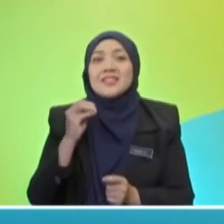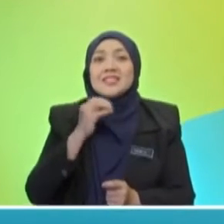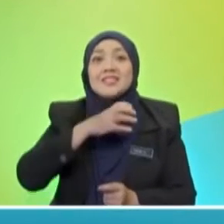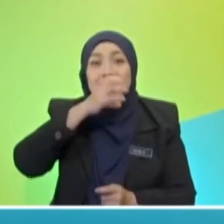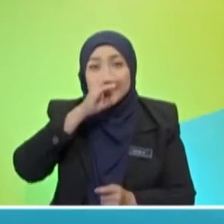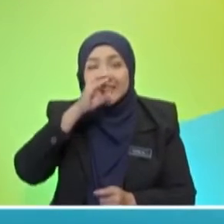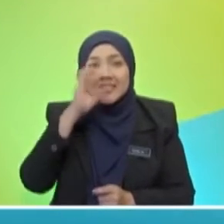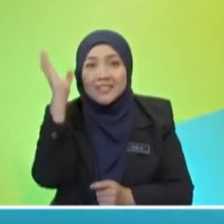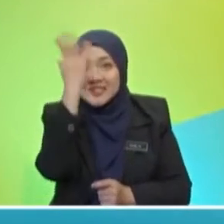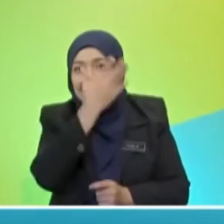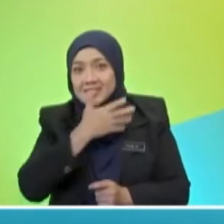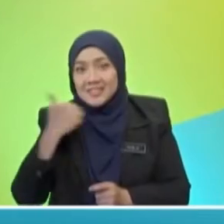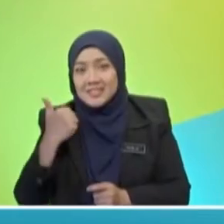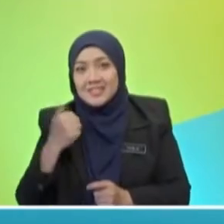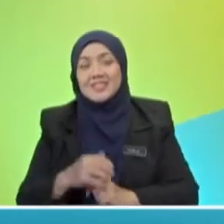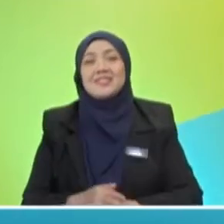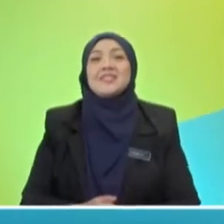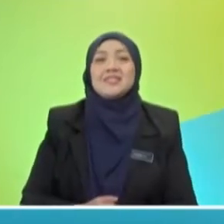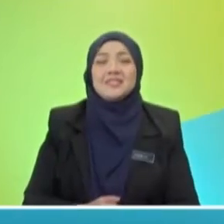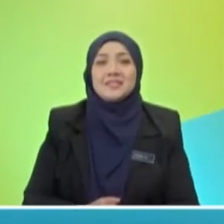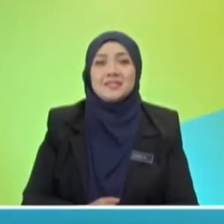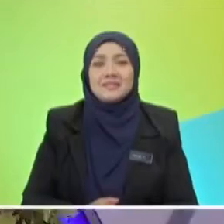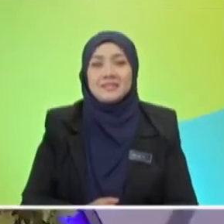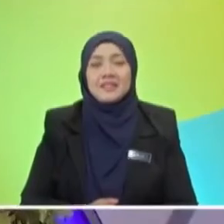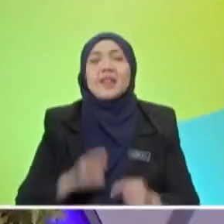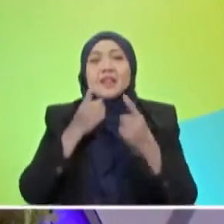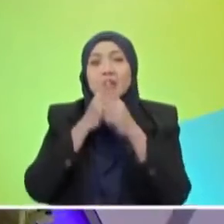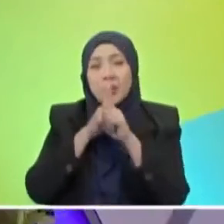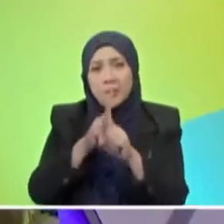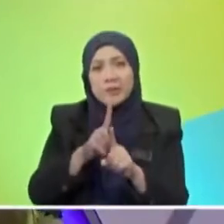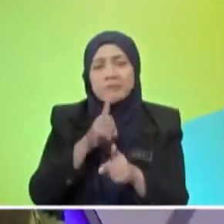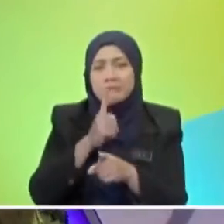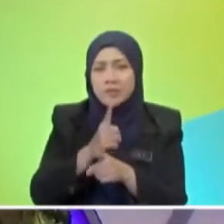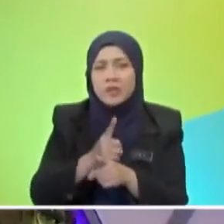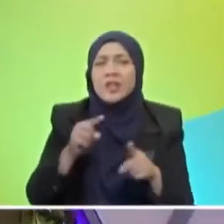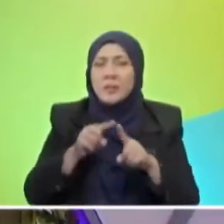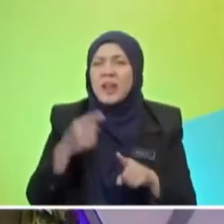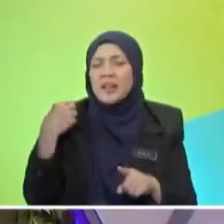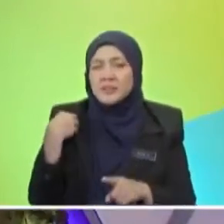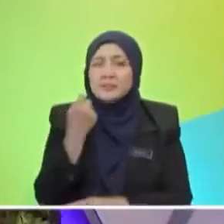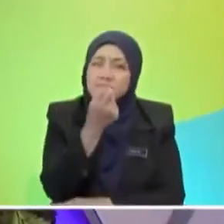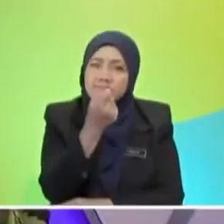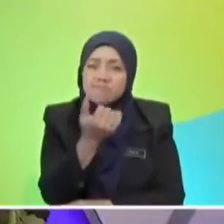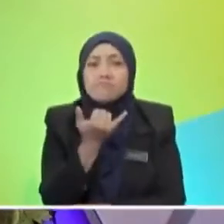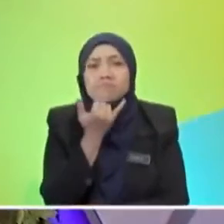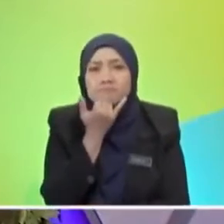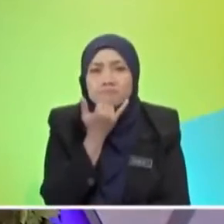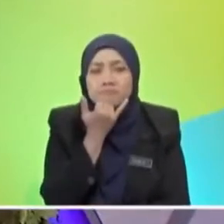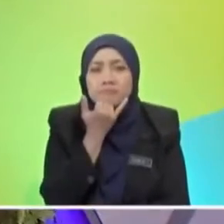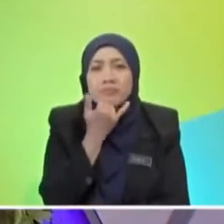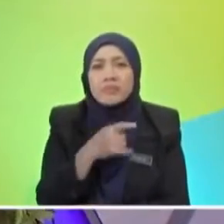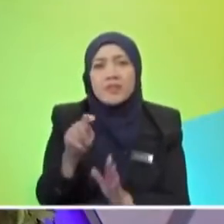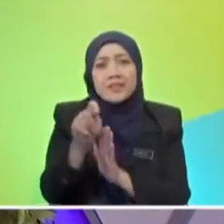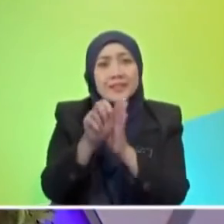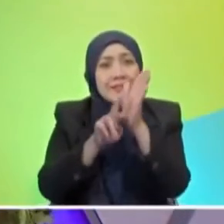Suasana di tempat itu kelihatan terceria. Jawapannya betul, tapi ada sedikit kesilapan di situ. Terceria.